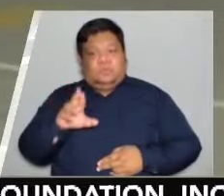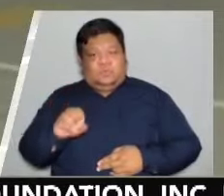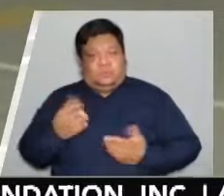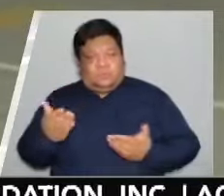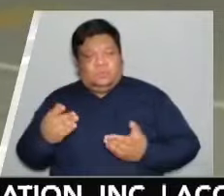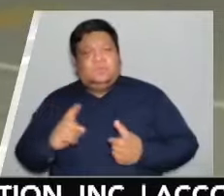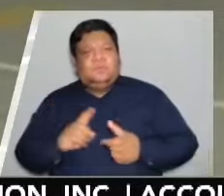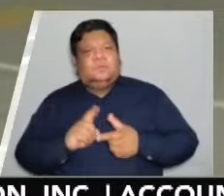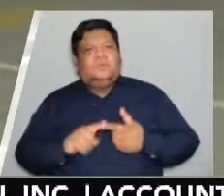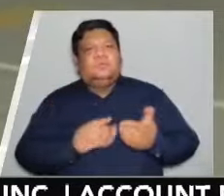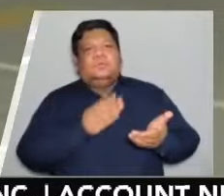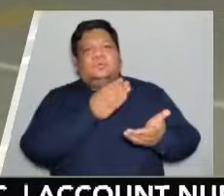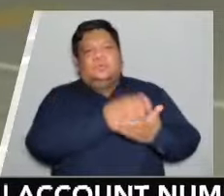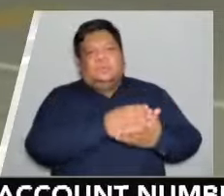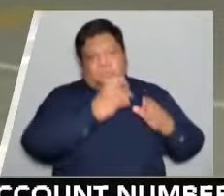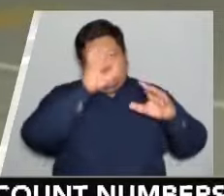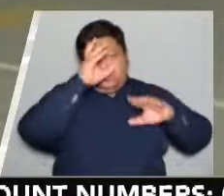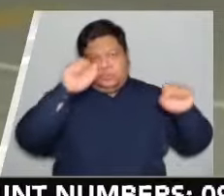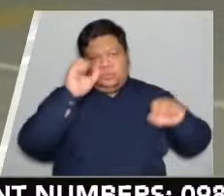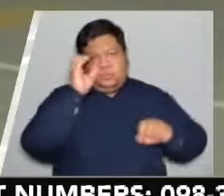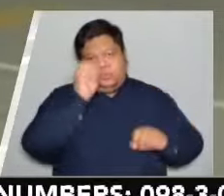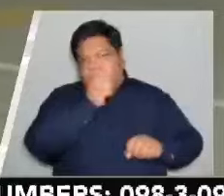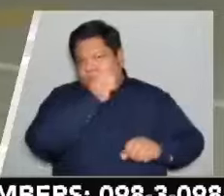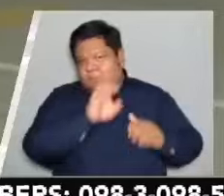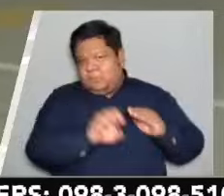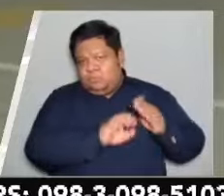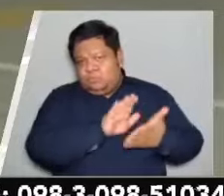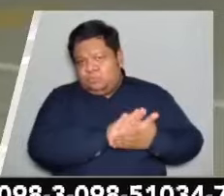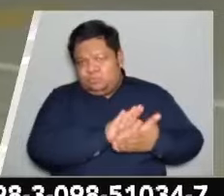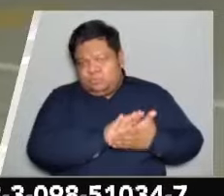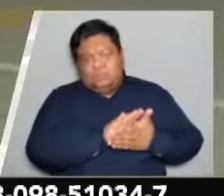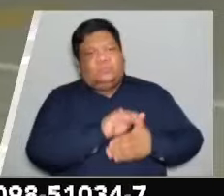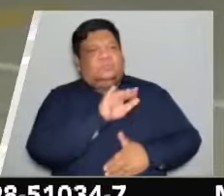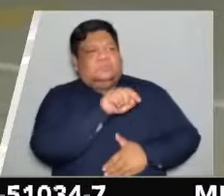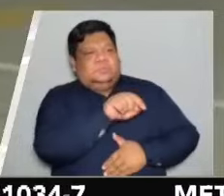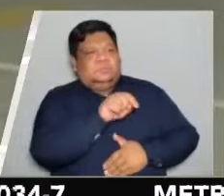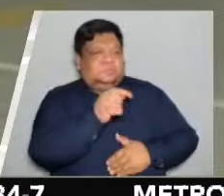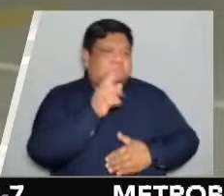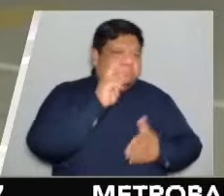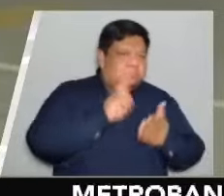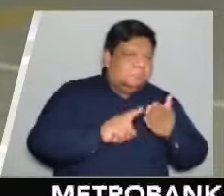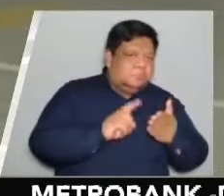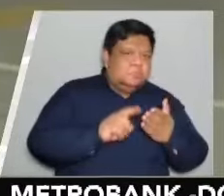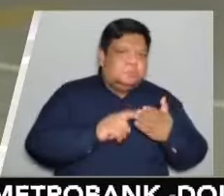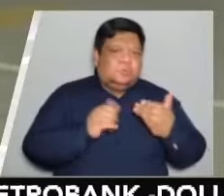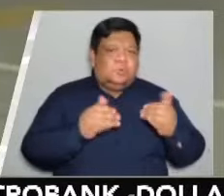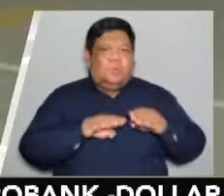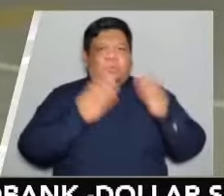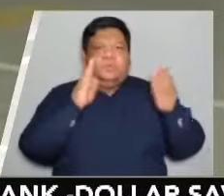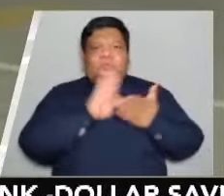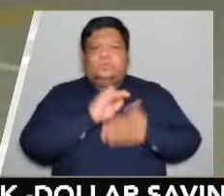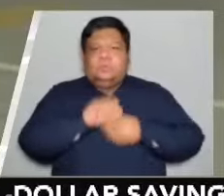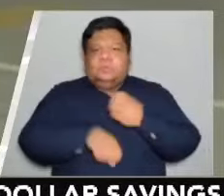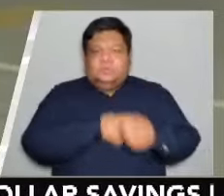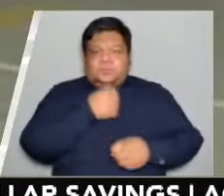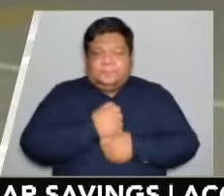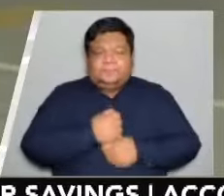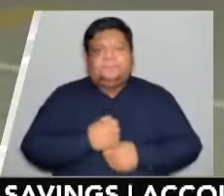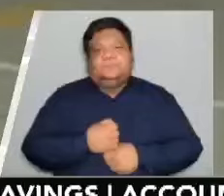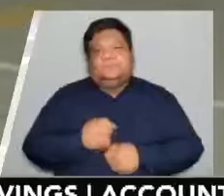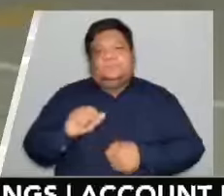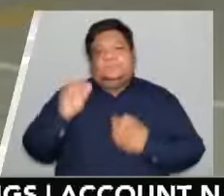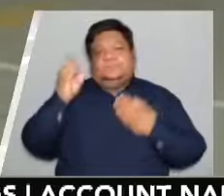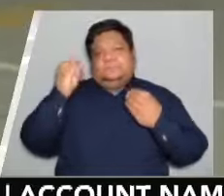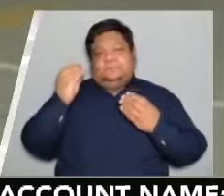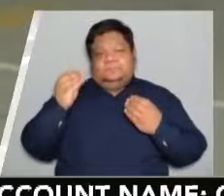School para din mag-ikot doon at malaman yung sitwasyon ngayong pagbubukas ng school year yan mun latest mula rito sa Quezon City Ako po si James Agustine